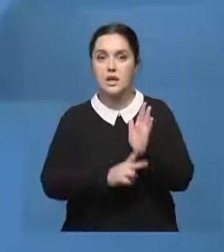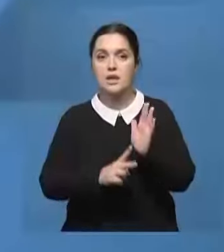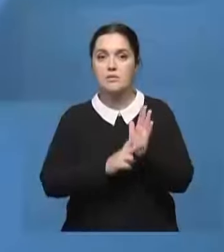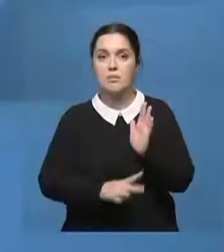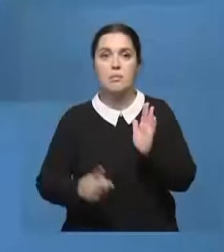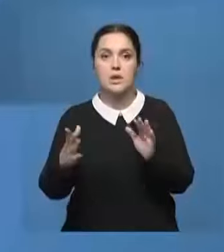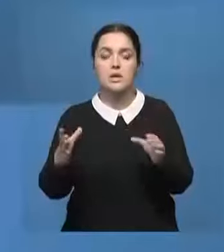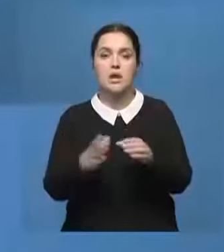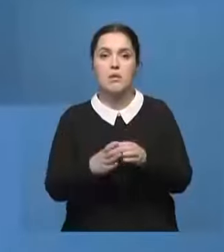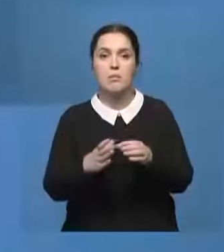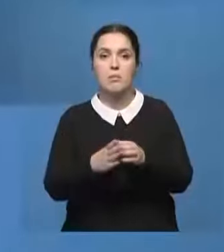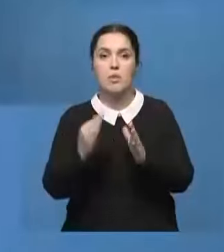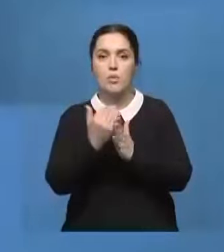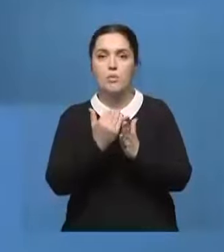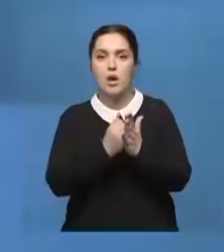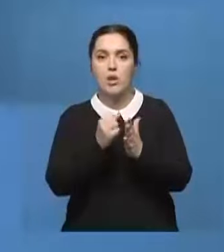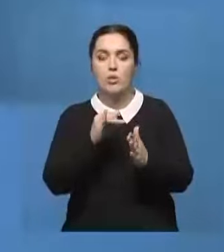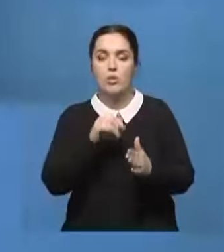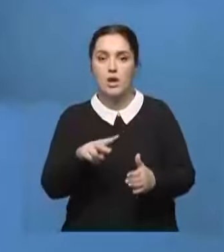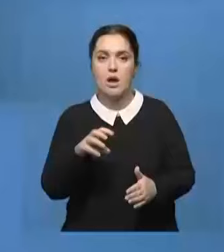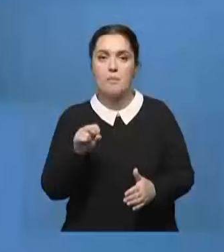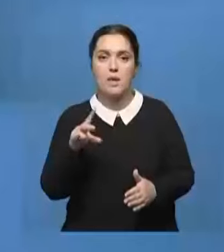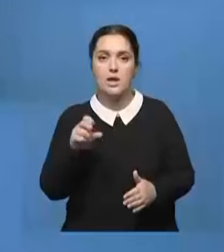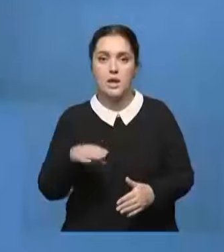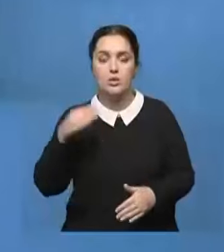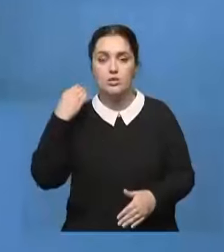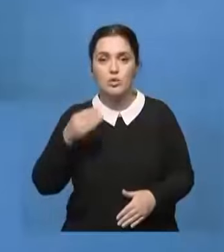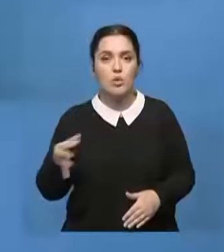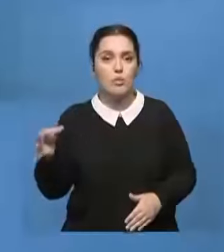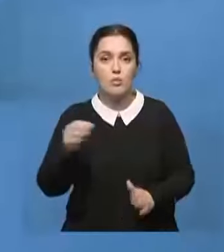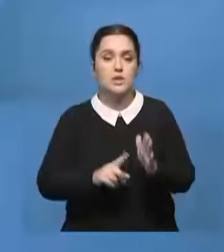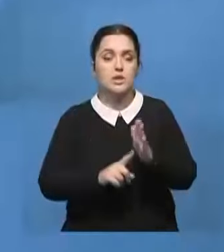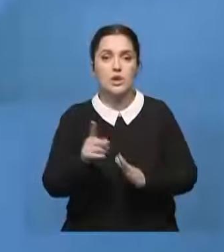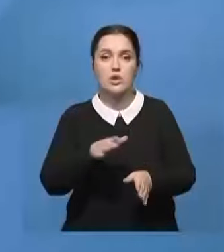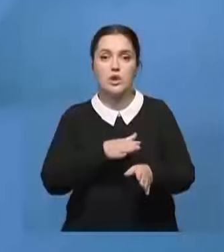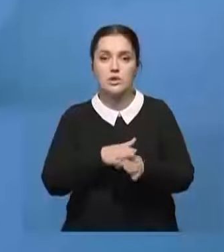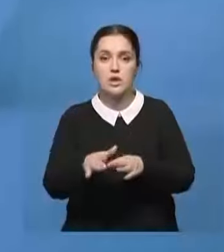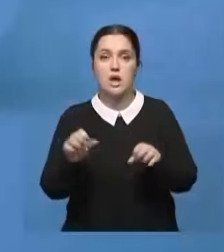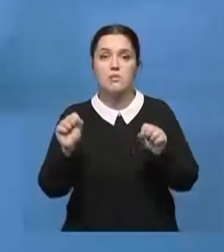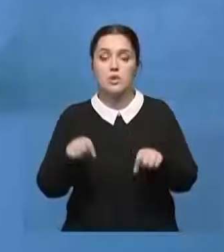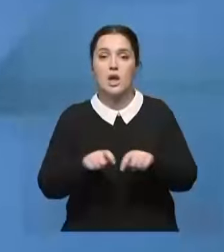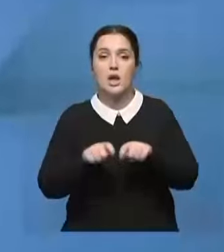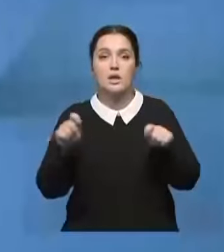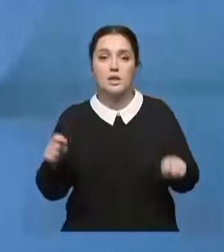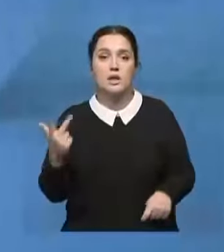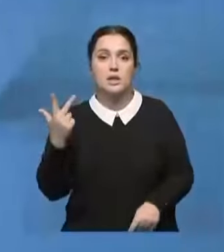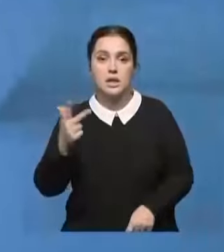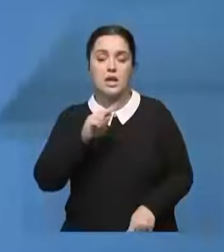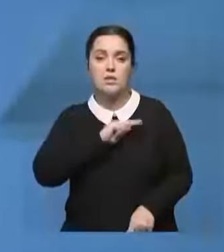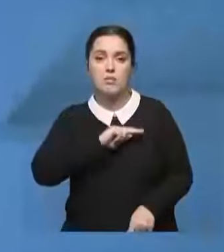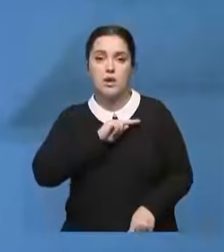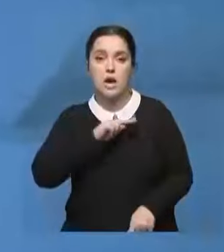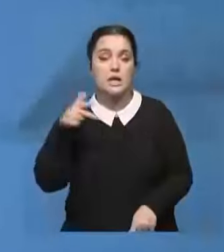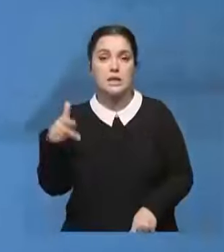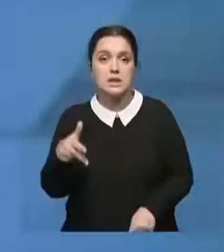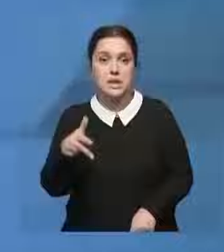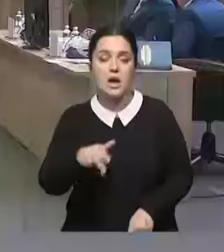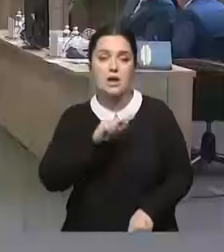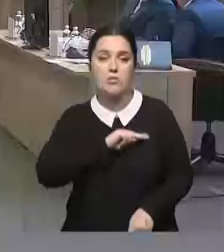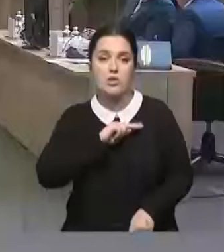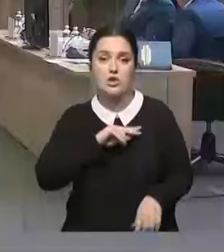75 кооперативов создали по программе «Аула Маната» в Туркестанской области с начала ее реализации. Это позволило открыть 3000 рабочих